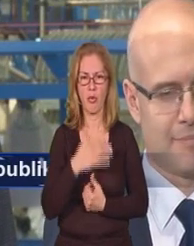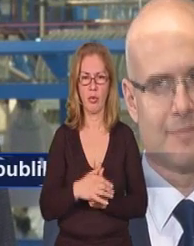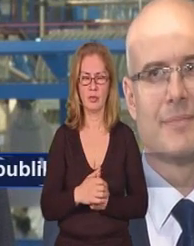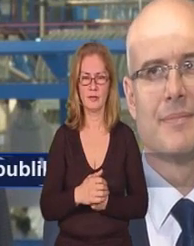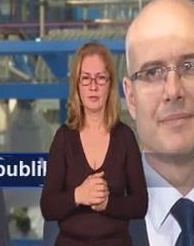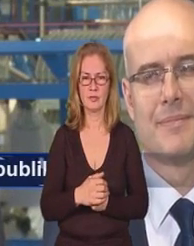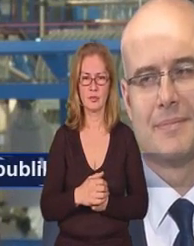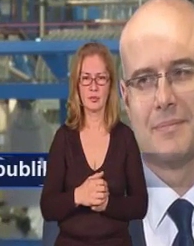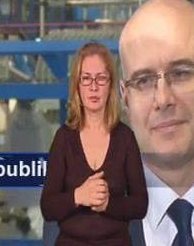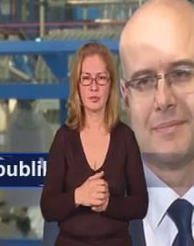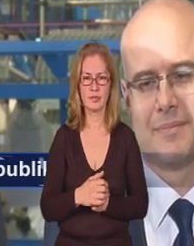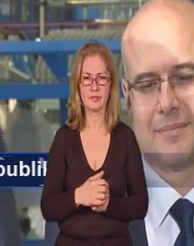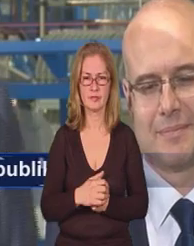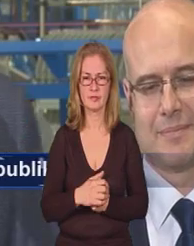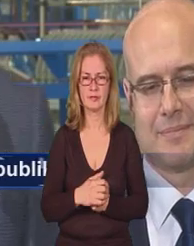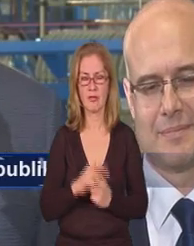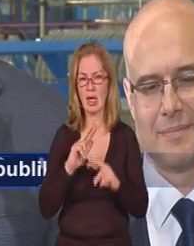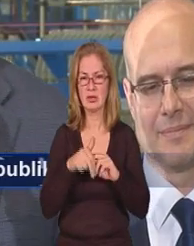Mnogo.